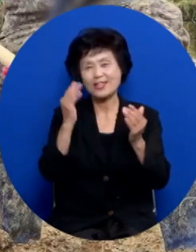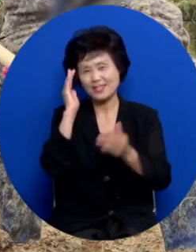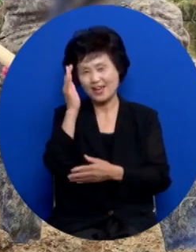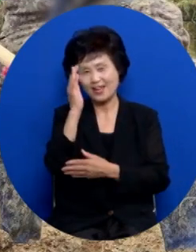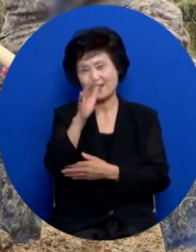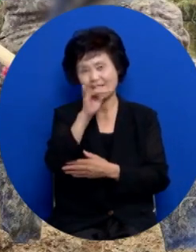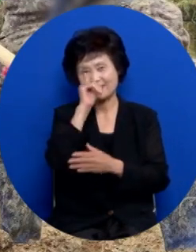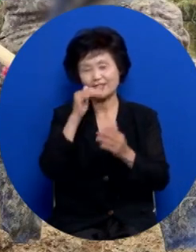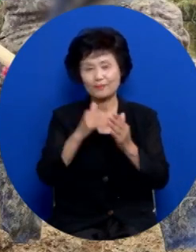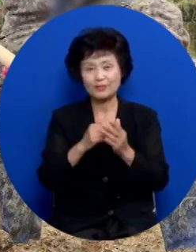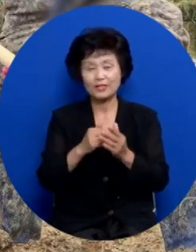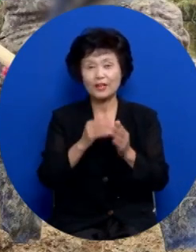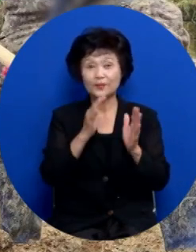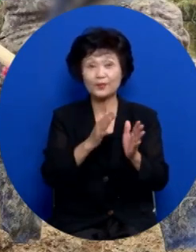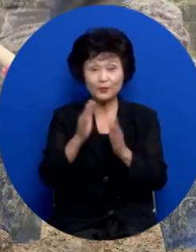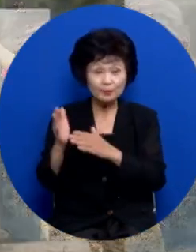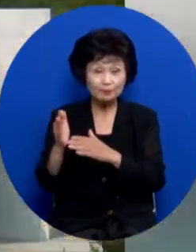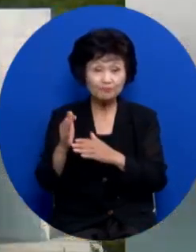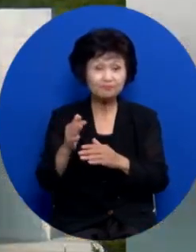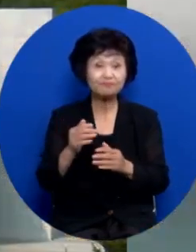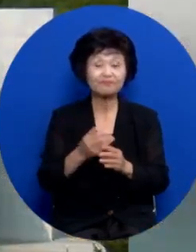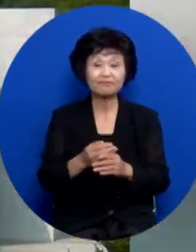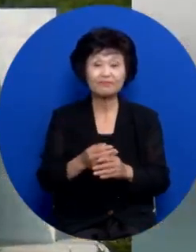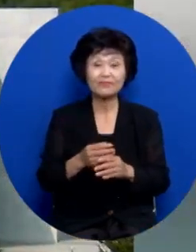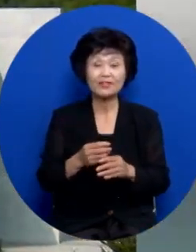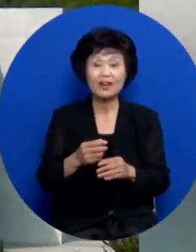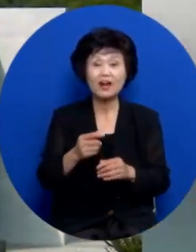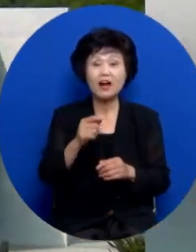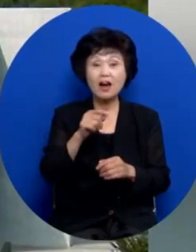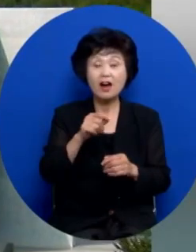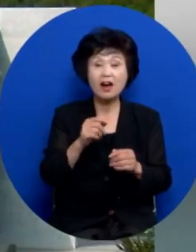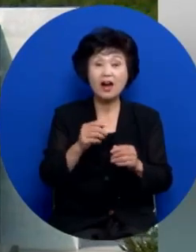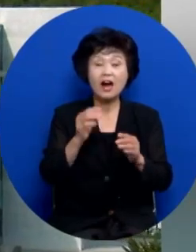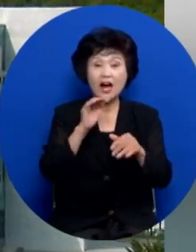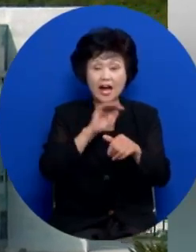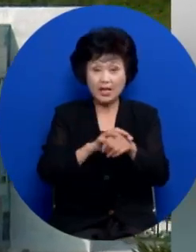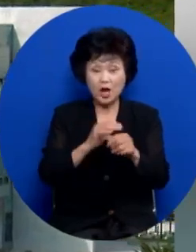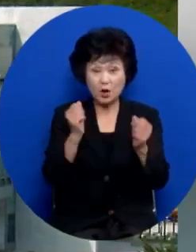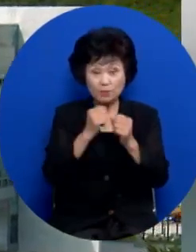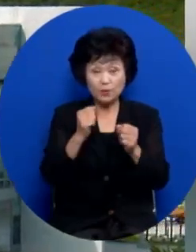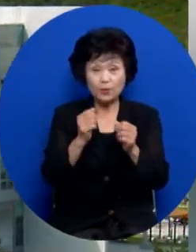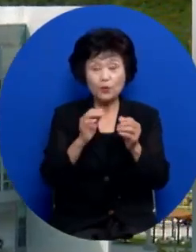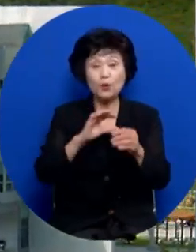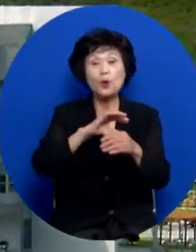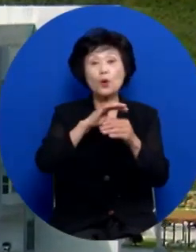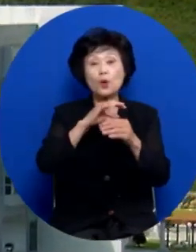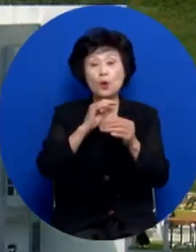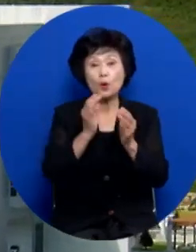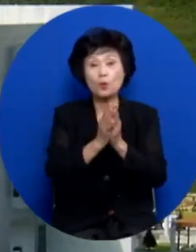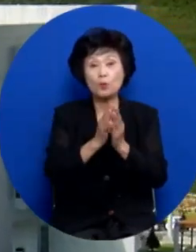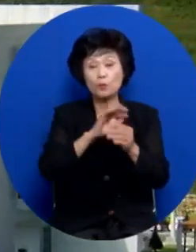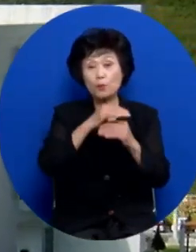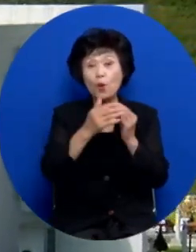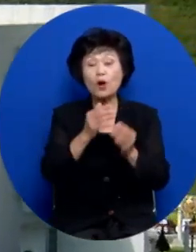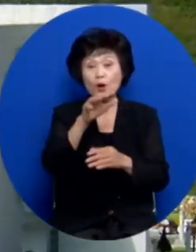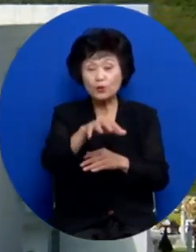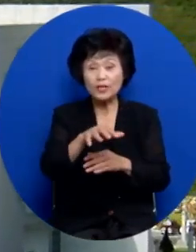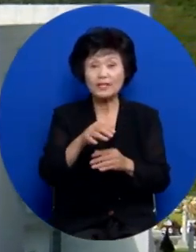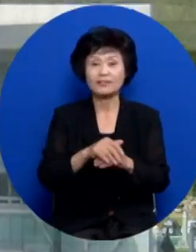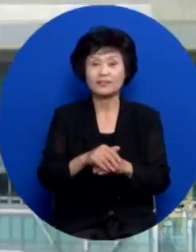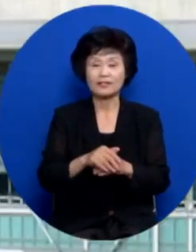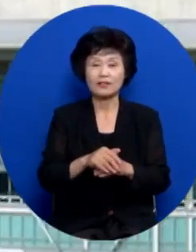조금 다른 지역입니다 바로 옆에 있는 경북 봉화군에서는 박정환 소위 또 박태주